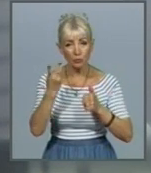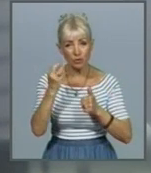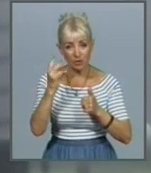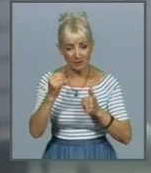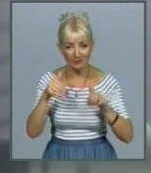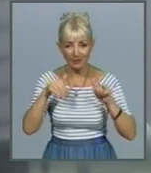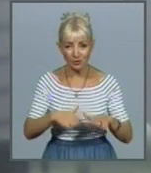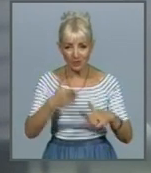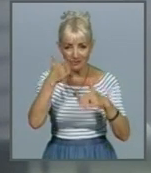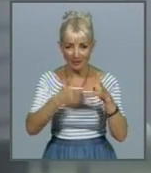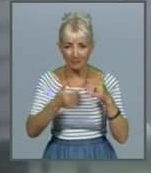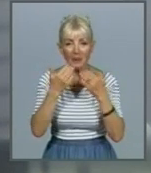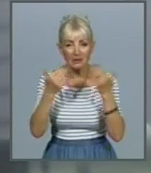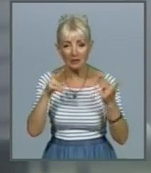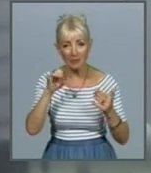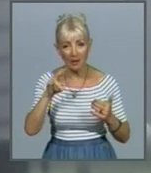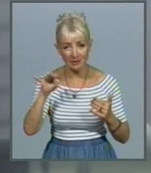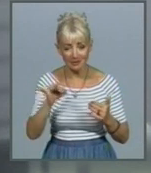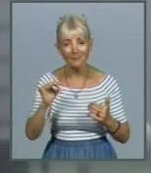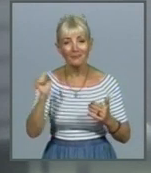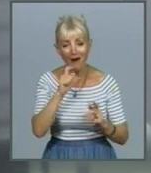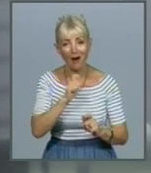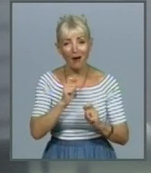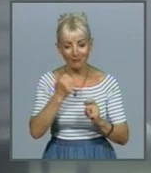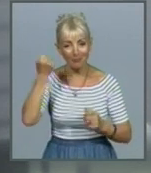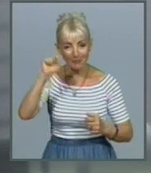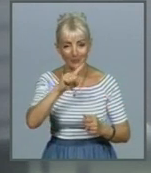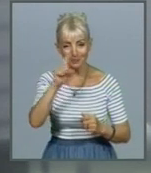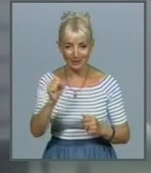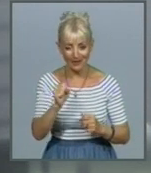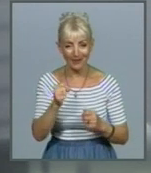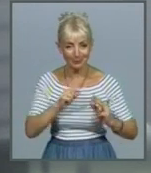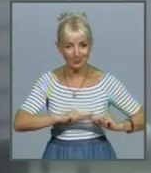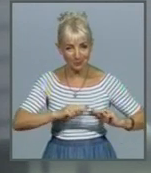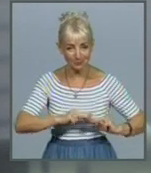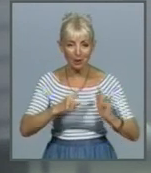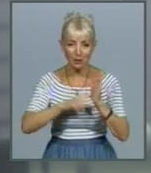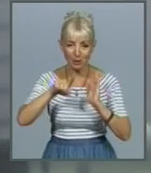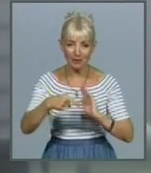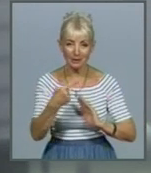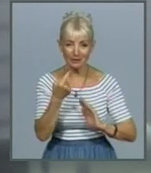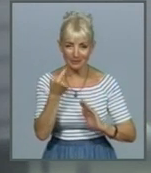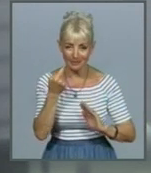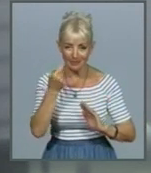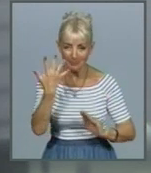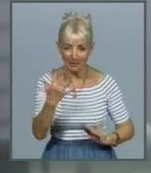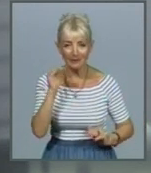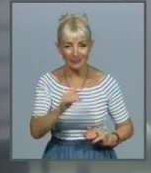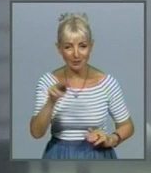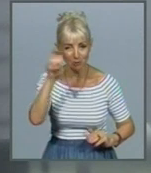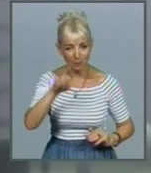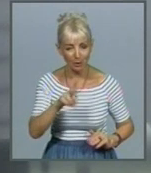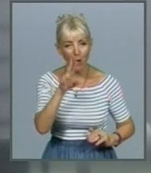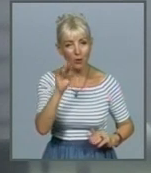заключительной партии награду за до нет рук харьковская шахматиста получилось шесть с половиной тысяч долларов костенюк